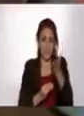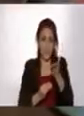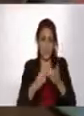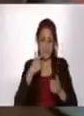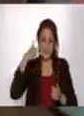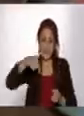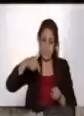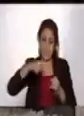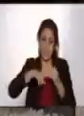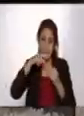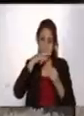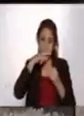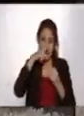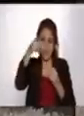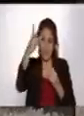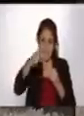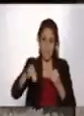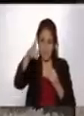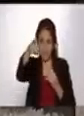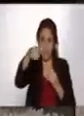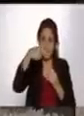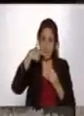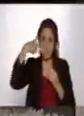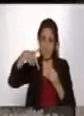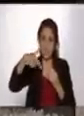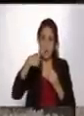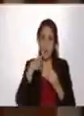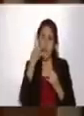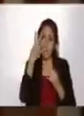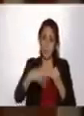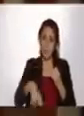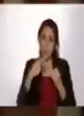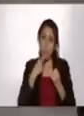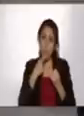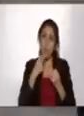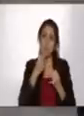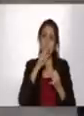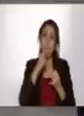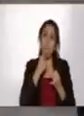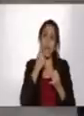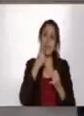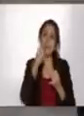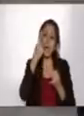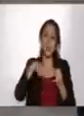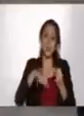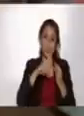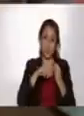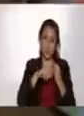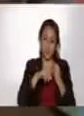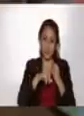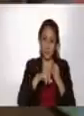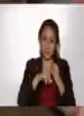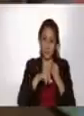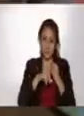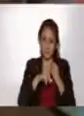عندها 6 سنين، واحد يعني قدها 6 سنين قدها؟ قدها. واحد عنده 4 سنين ونص، واحد عنده 1.5 سنة. فأنا العصر ده وما جاتش، فأنا